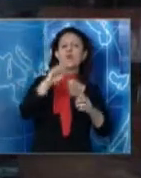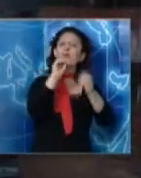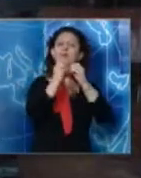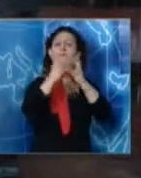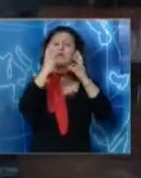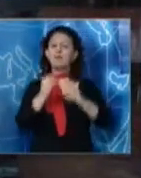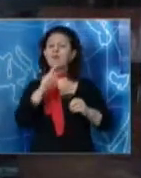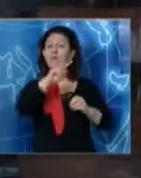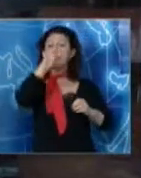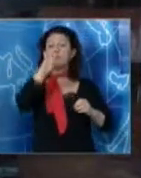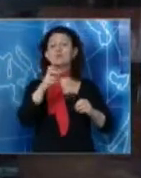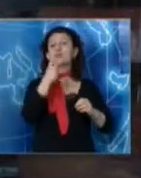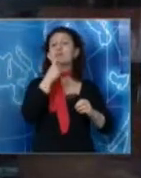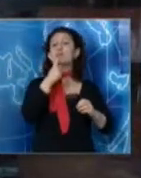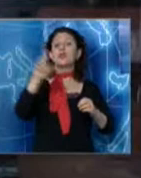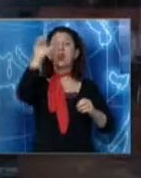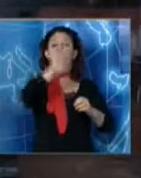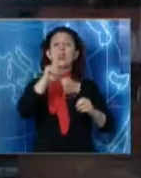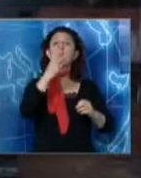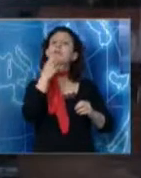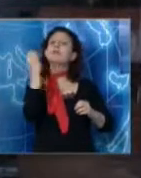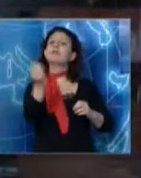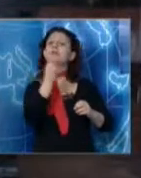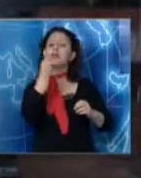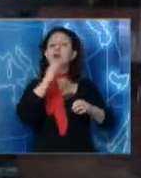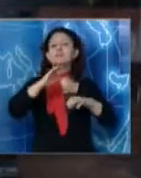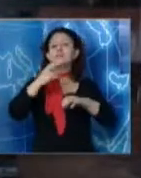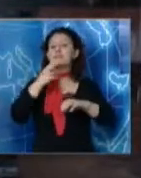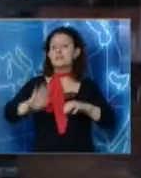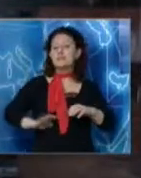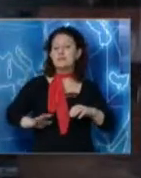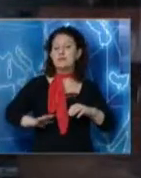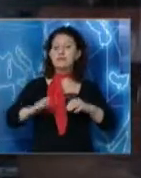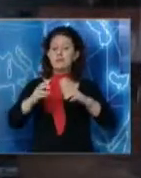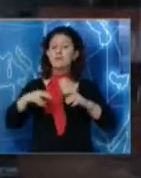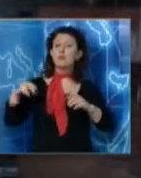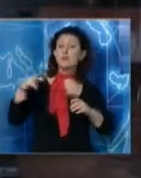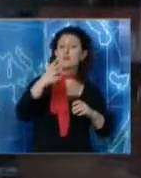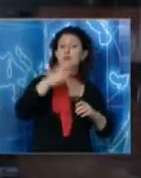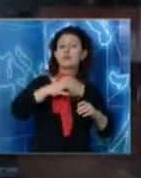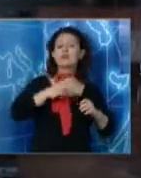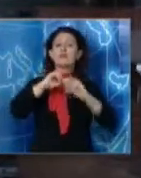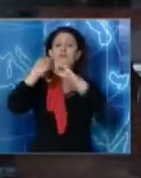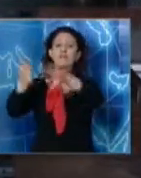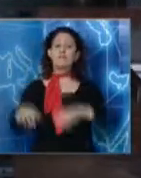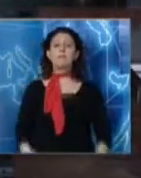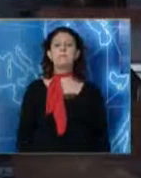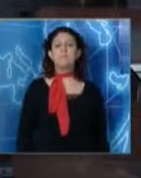çeken 18 yaşındaki liseli genç kıza umut eli oldu. Genç kız yürüyeceği günleri iple